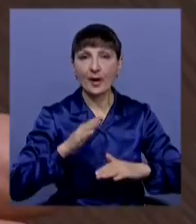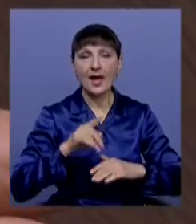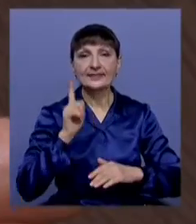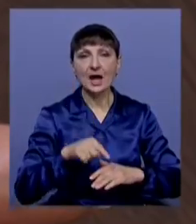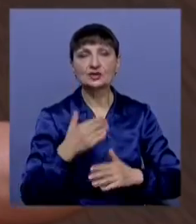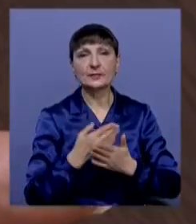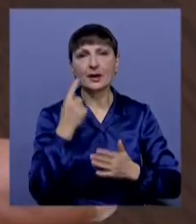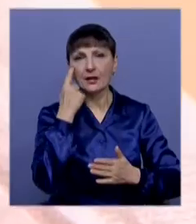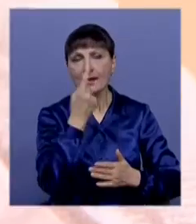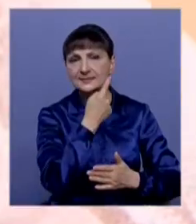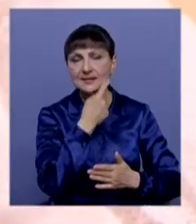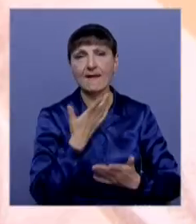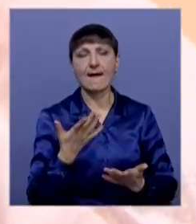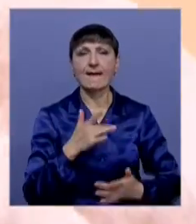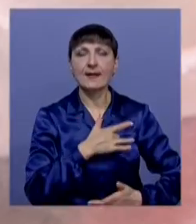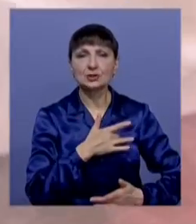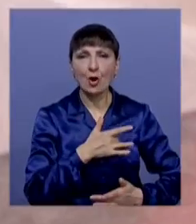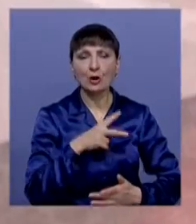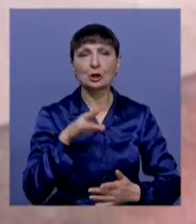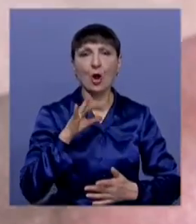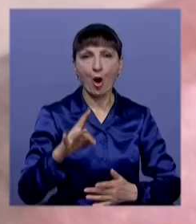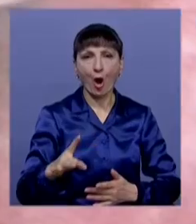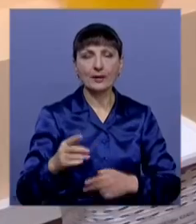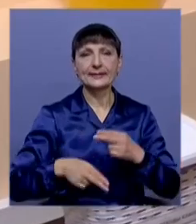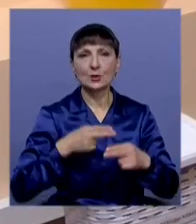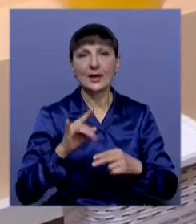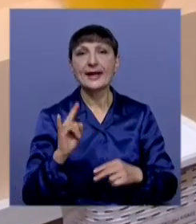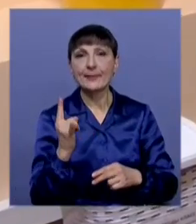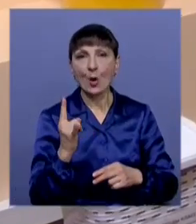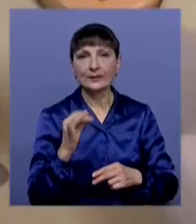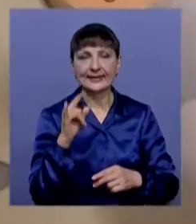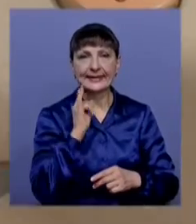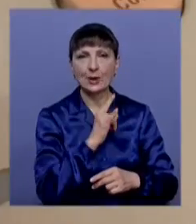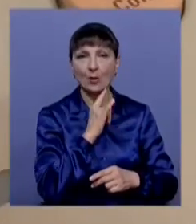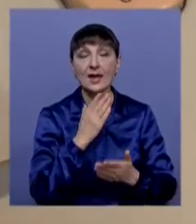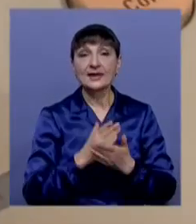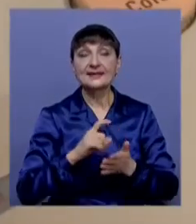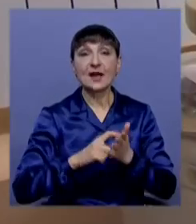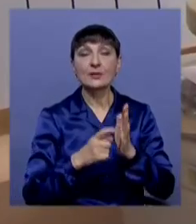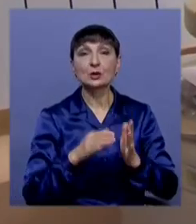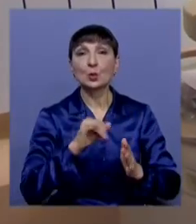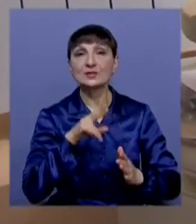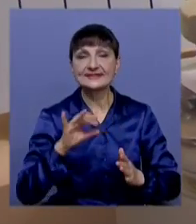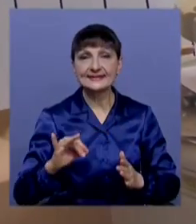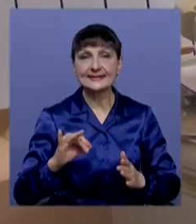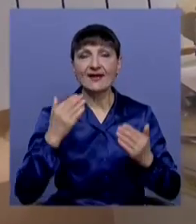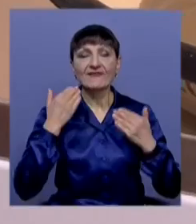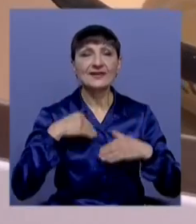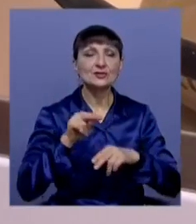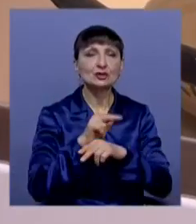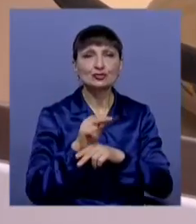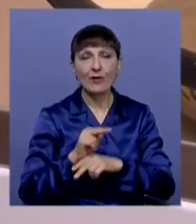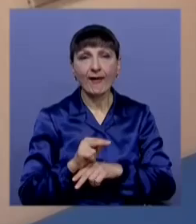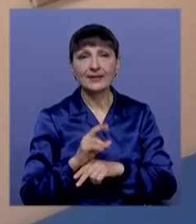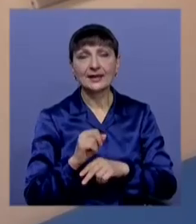и узкие специалисты, такие как кардиолог, лор, хирург, педиатр и гинеколог. Есть кабинеты УЗИ, физиотерапии и процедурный